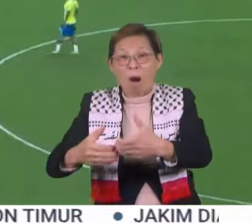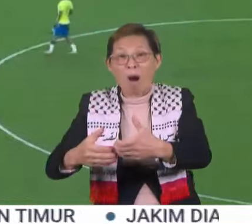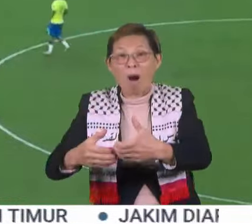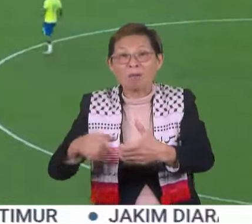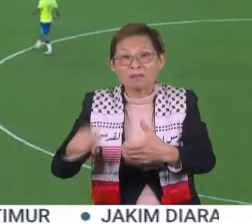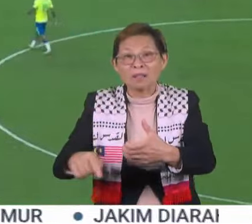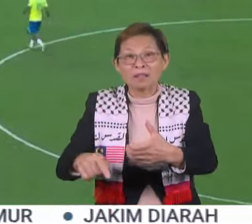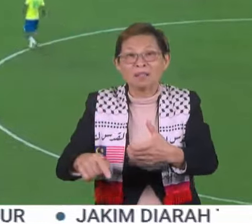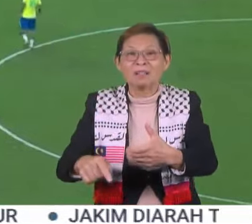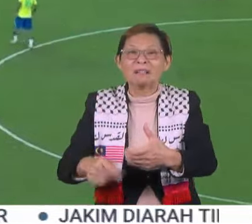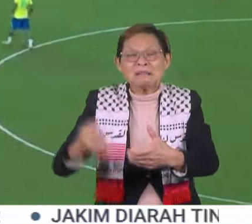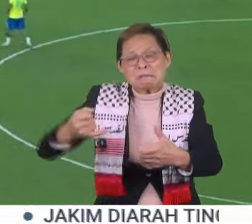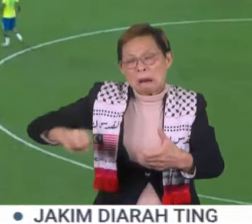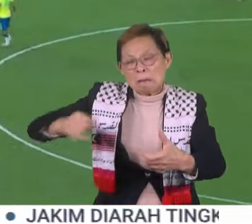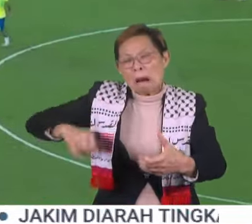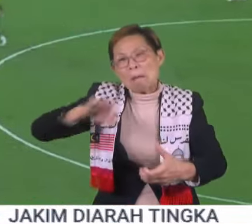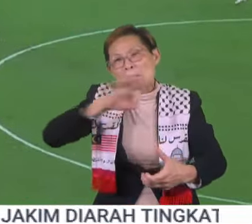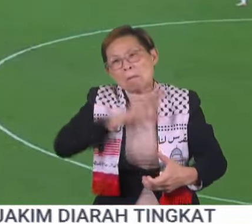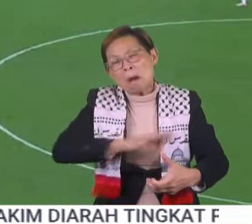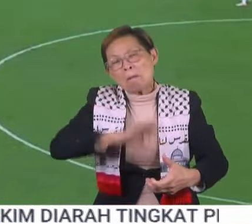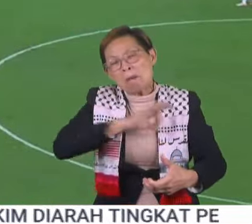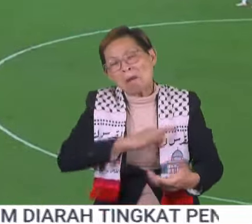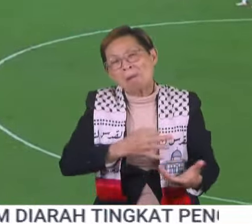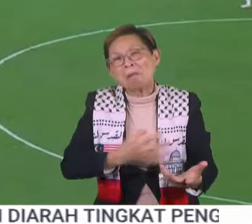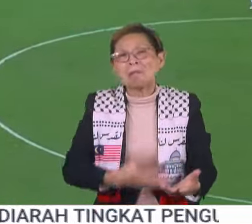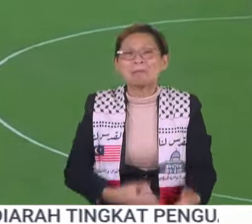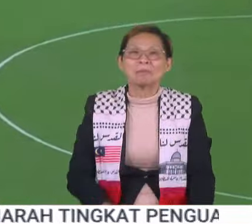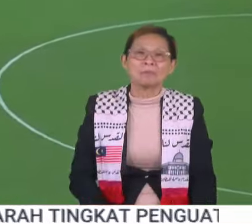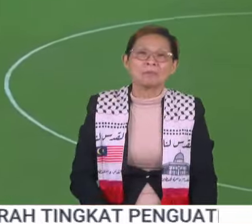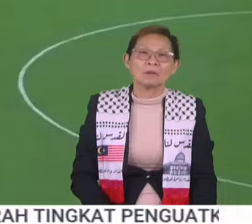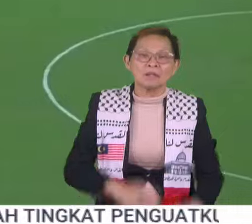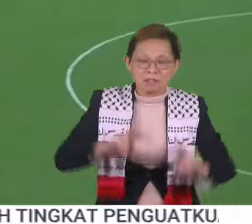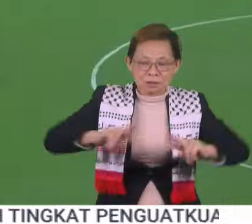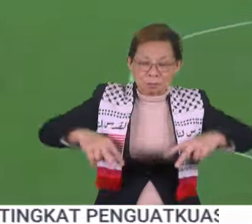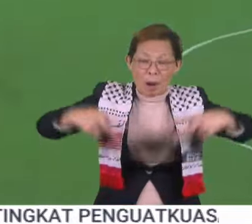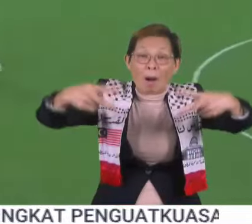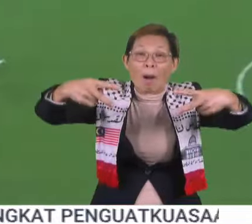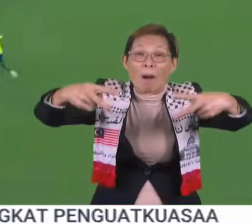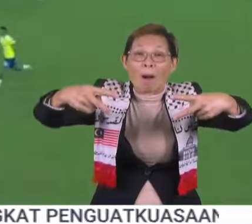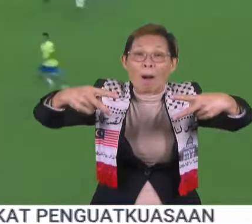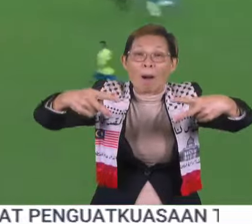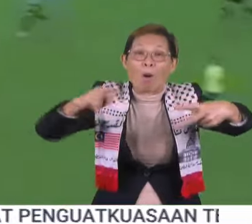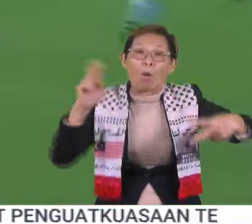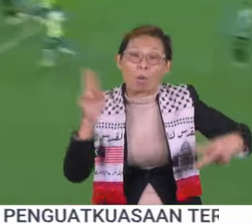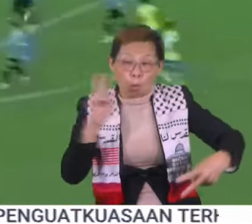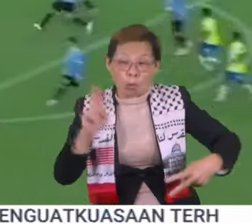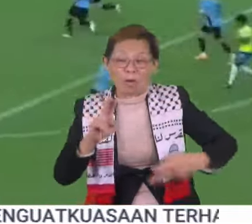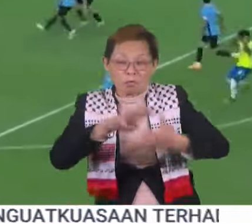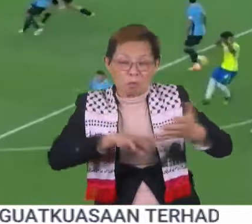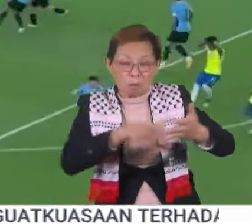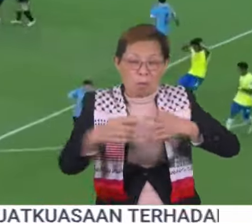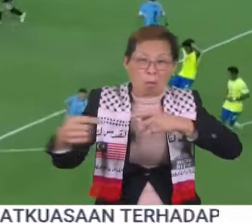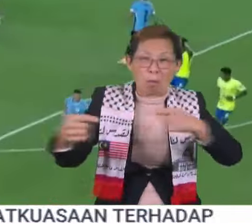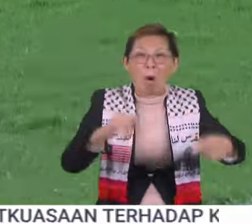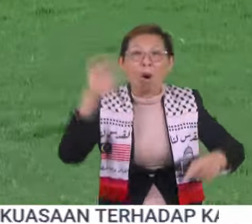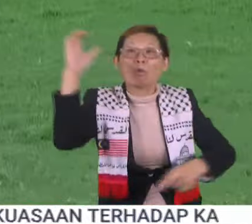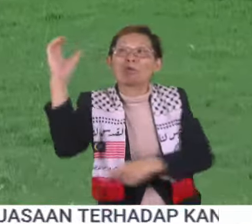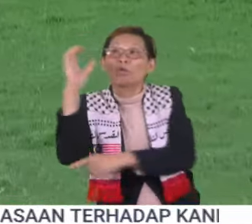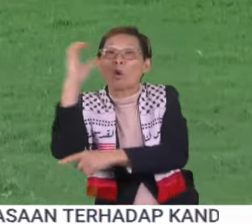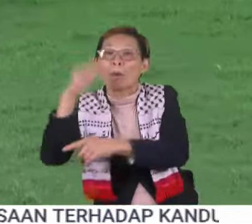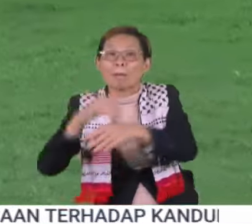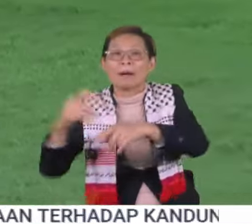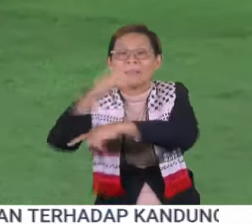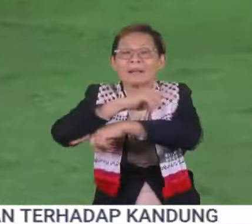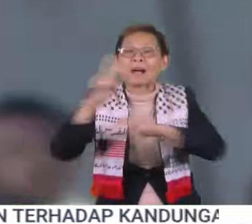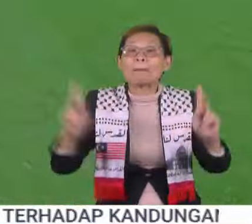Seleção gagal memanfaatkan peluang berkenaan sebaliknya. Di separuh akhir nanti, Uruguay dijadual bertemu Colombia pada